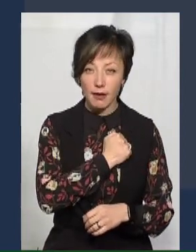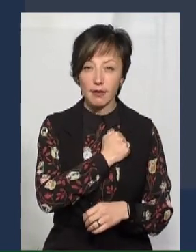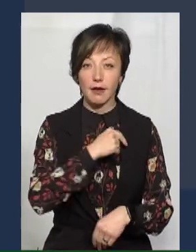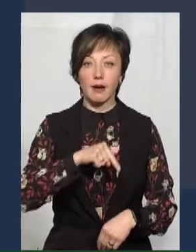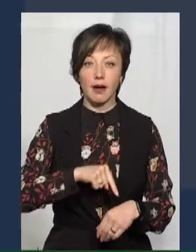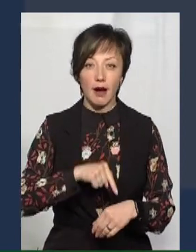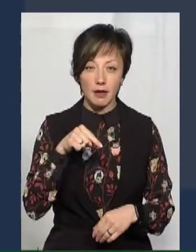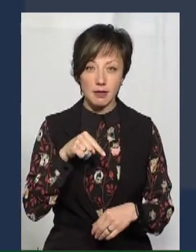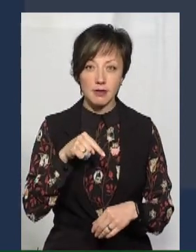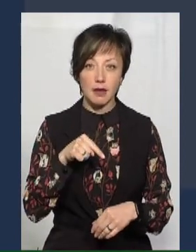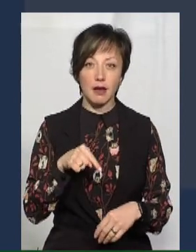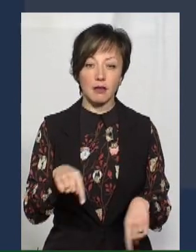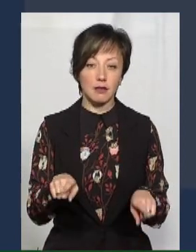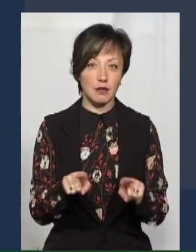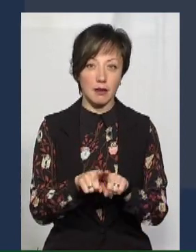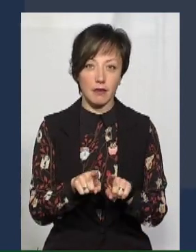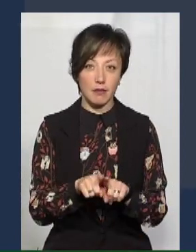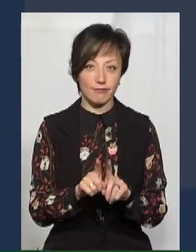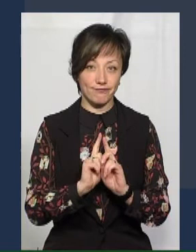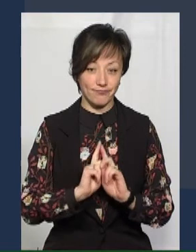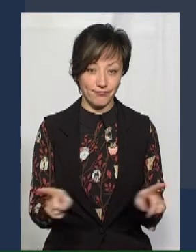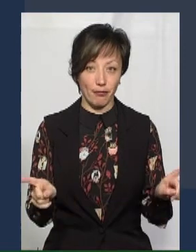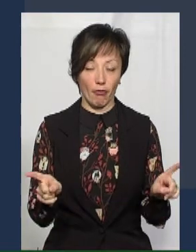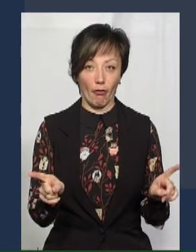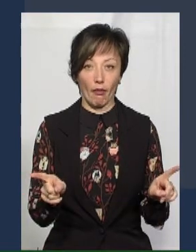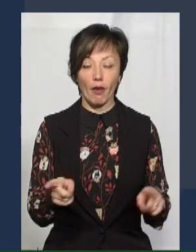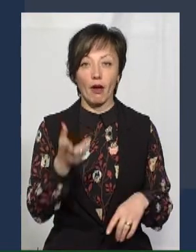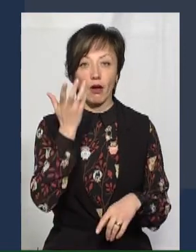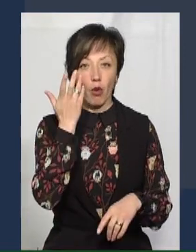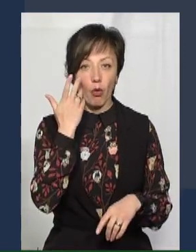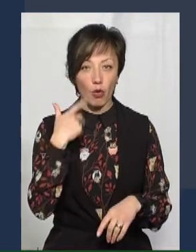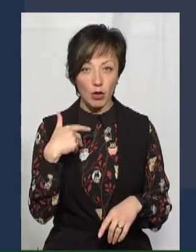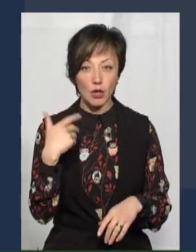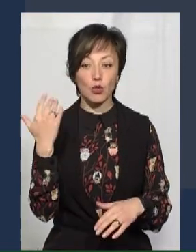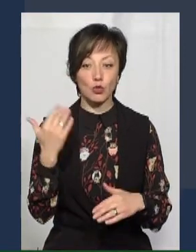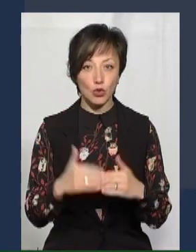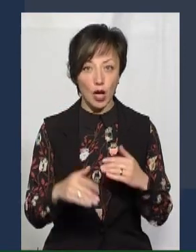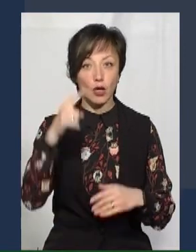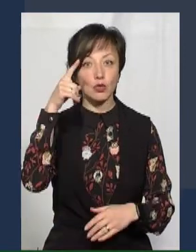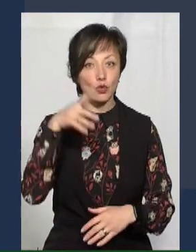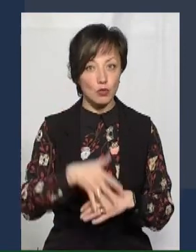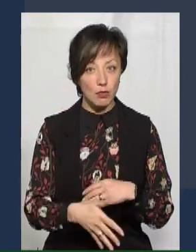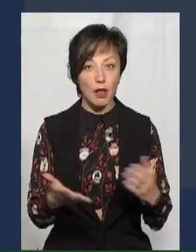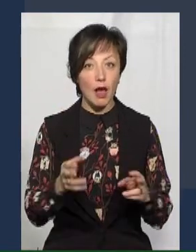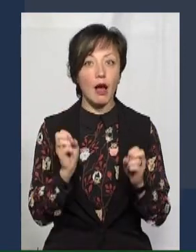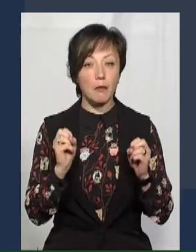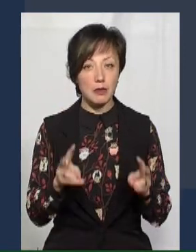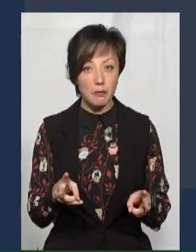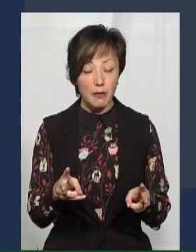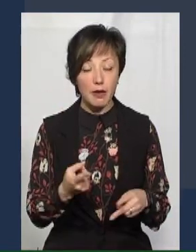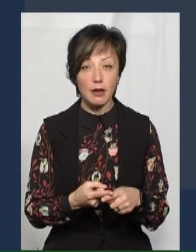реакція теж була трішечки неадекватна, а коли вже зрозуміли, яка це небезпека,